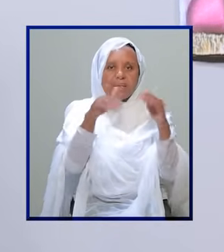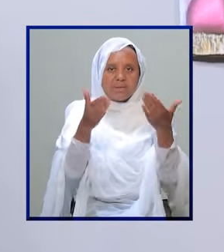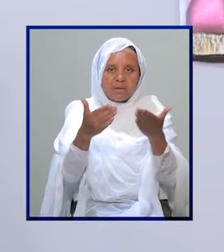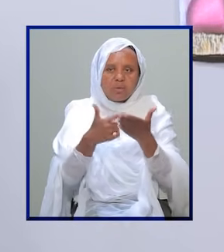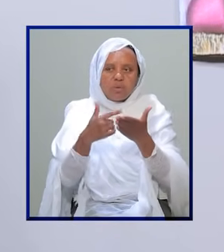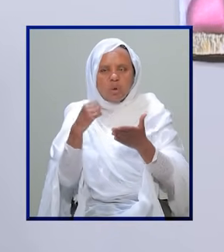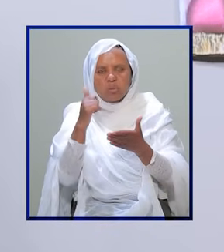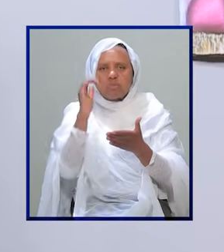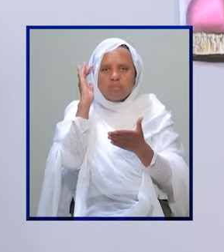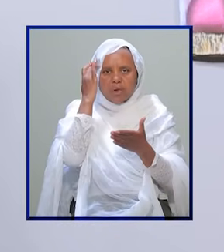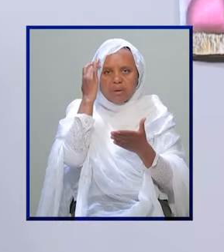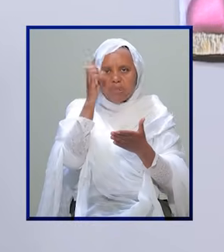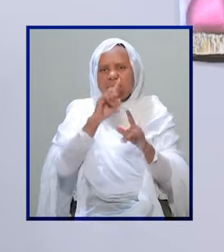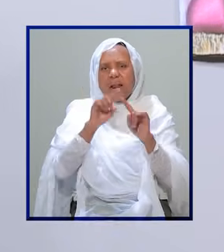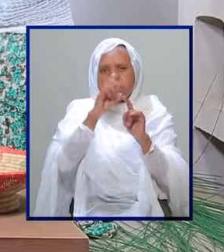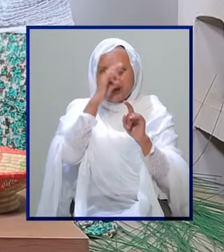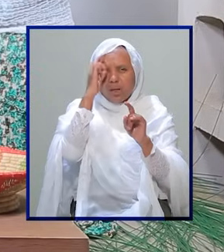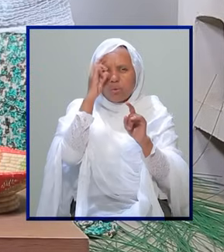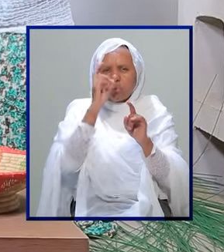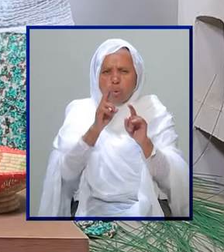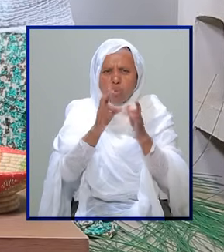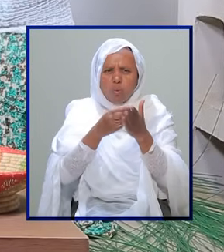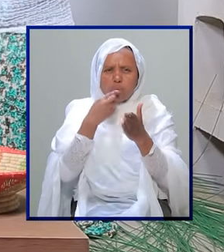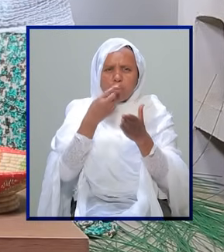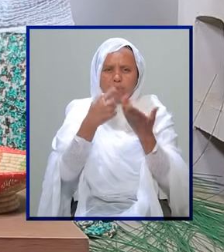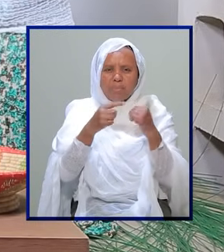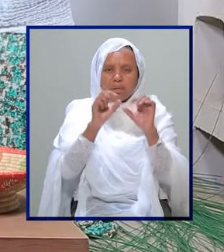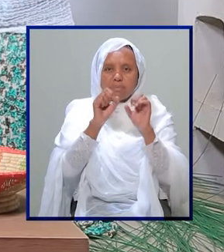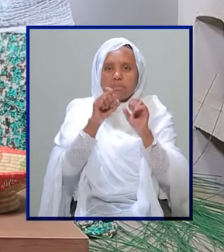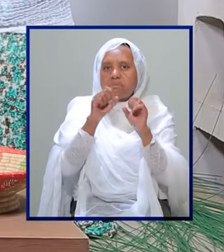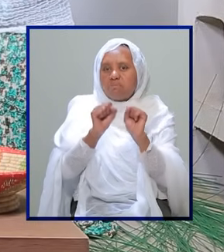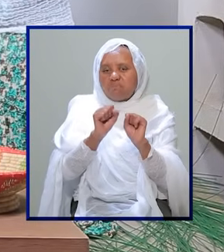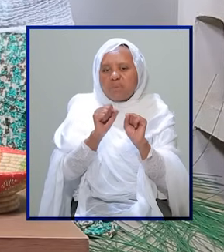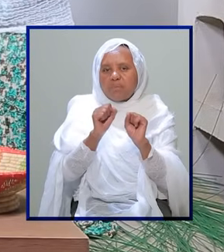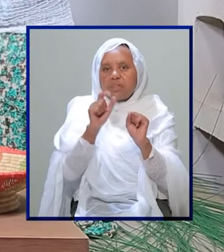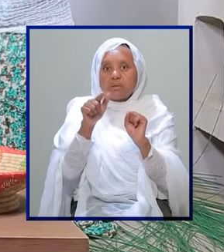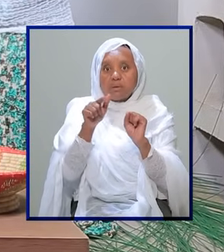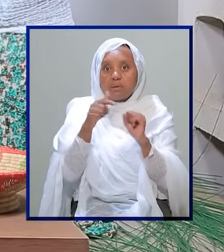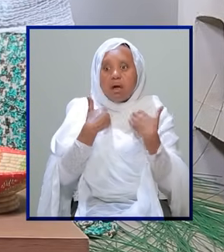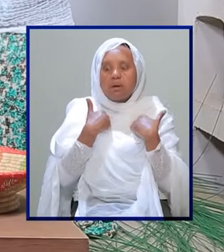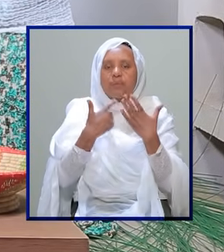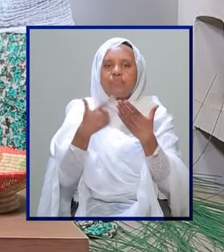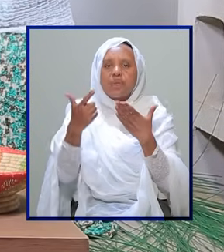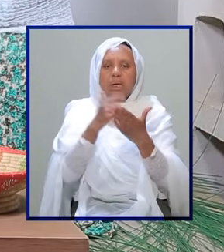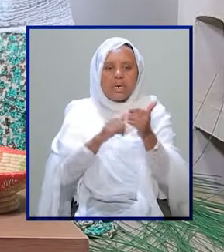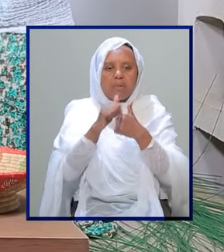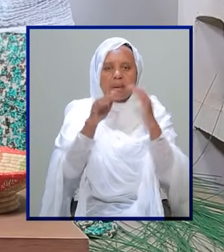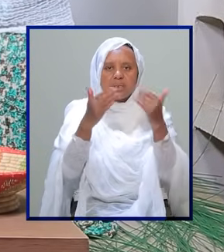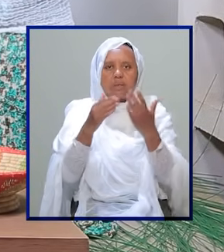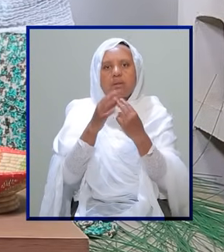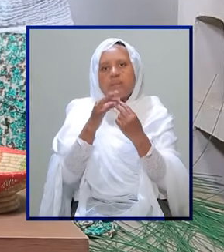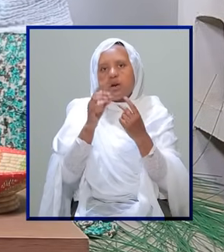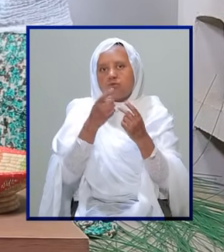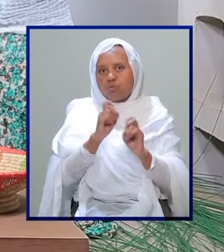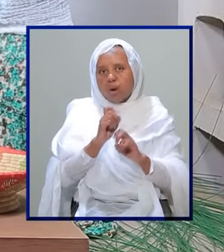ሌሎችን በህመም በተለያየ ምክንያት ቶሎ ቆርቦ መምጣት ያለባቸው ሰዎች ስለሚኖሩ ያንን ቅድሚያ መስጠት ተመራጭ